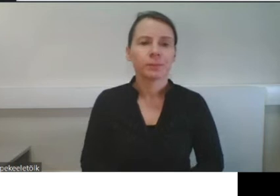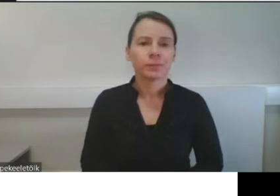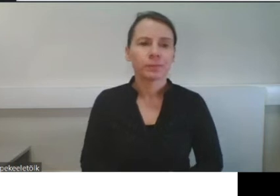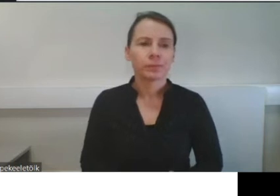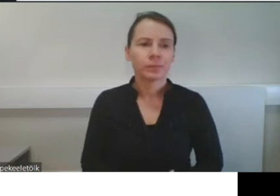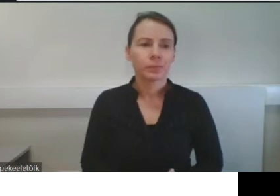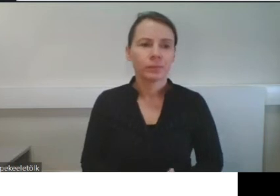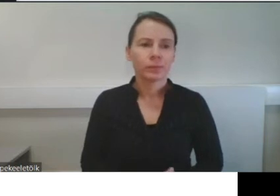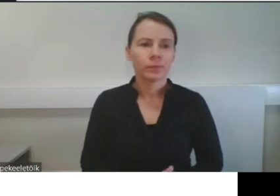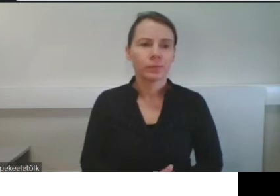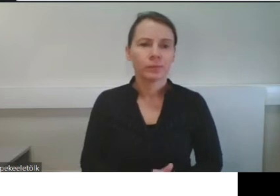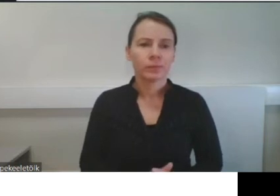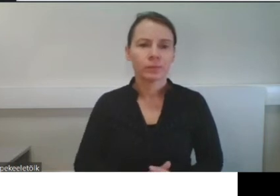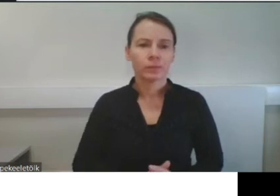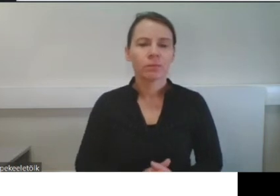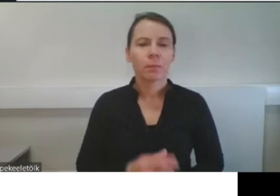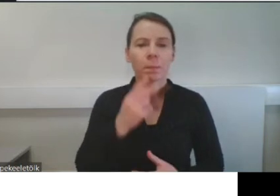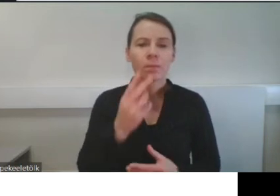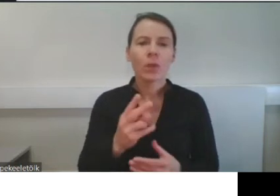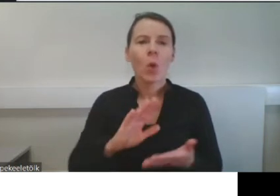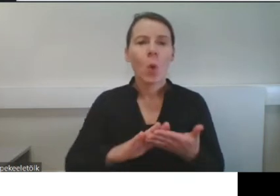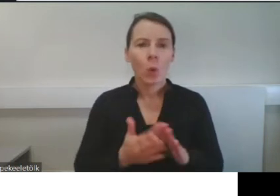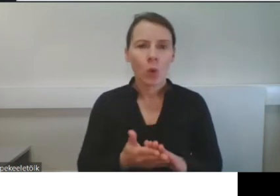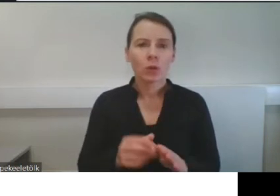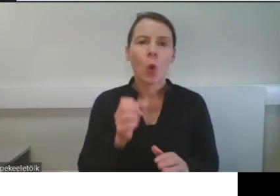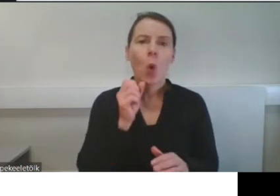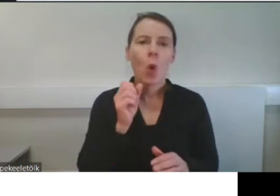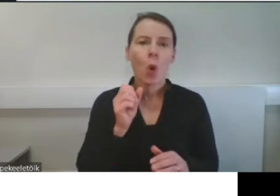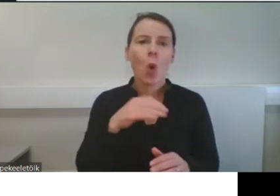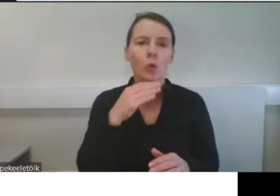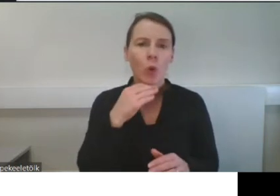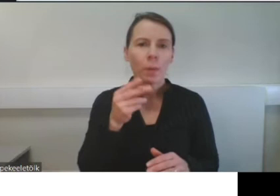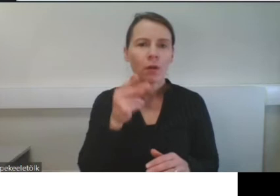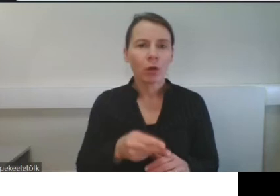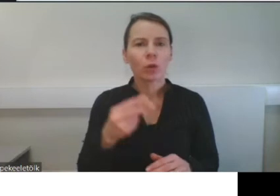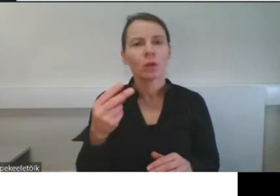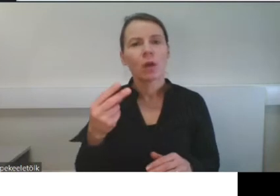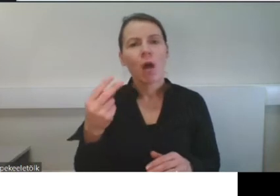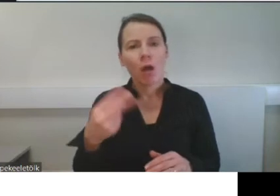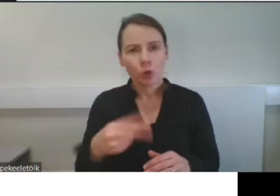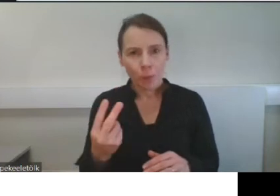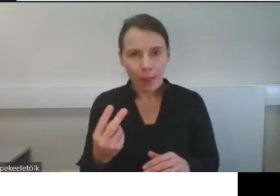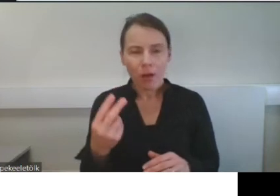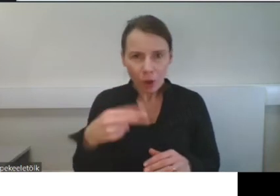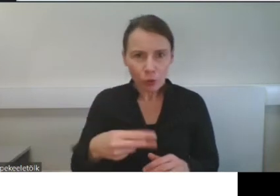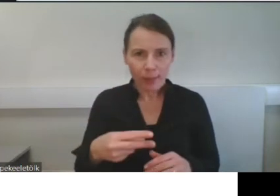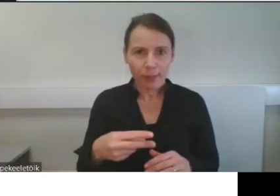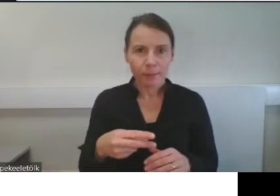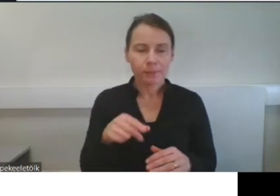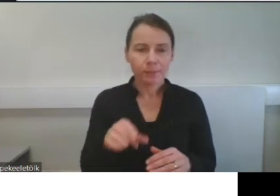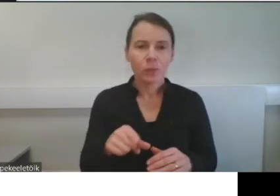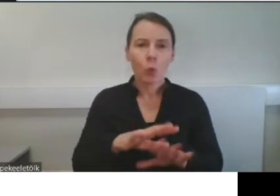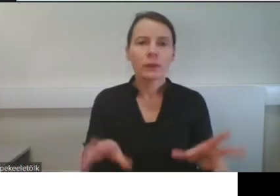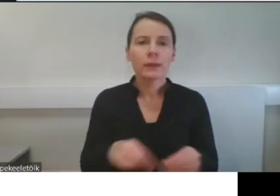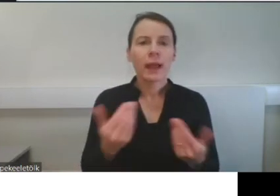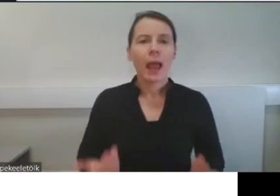iseseisvat toimetulekut toetavate integreeritud teenuste välja töötamine nagu poliitika kujundamise mõistes.